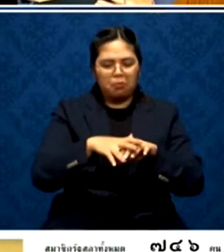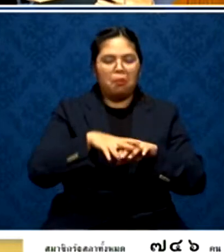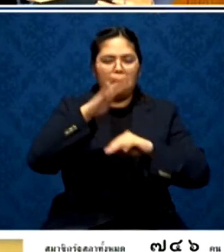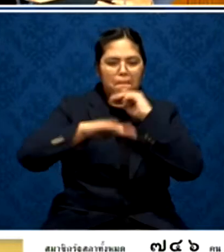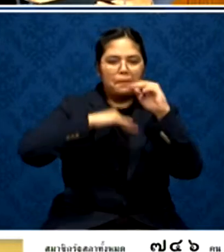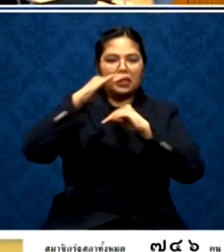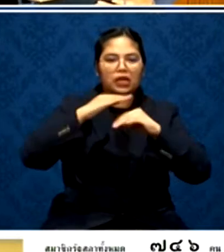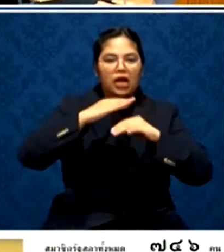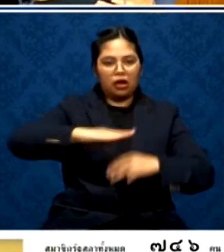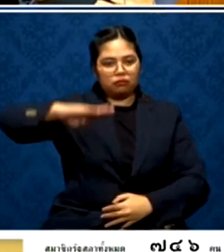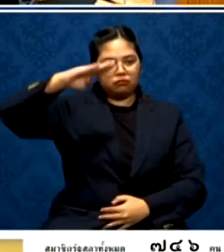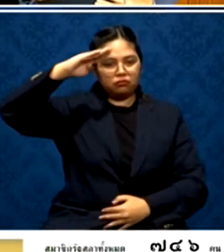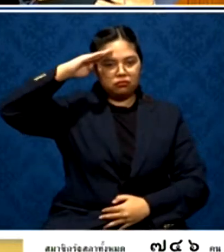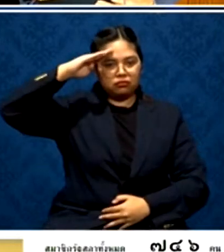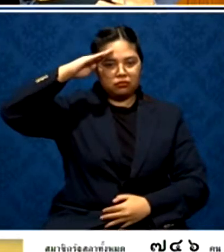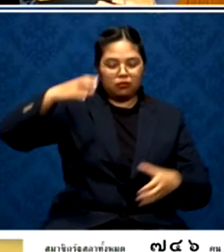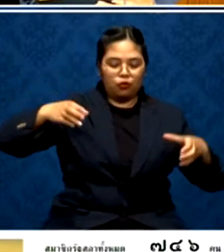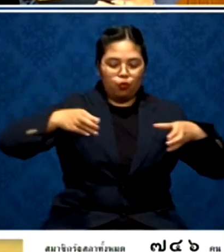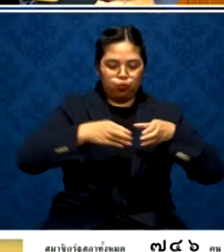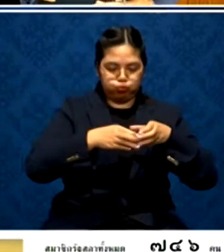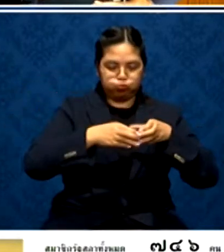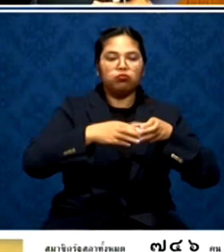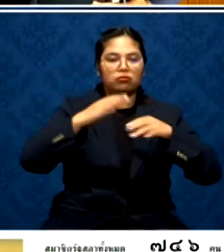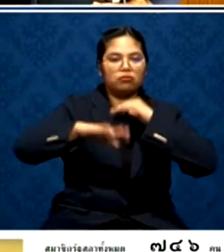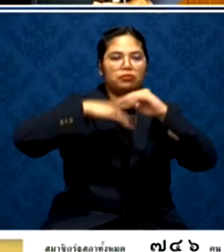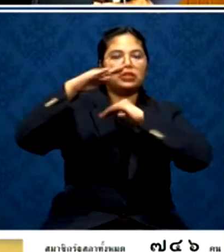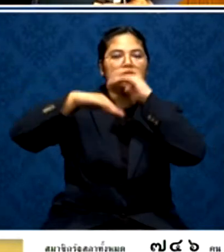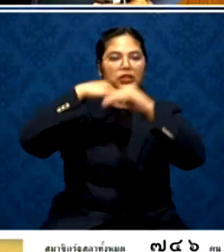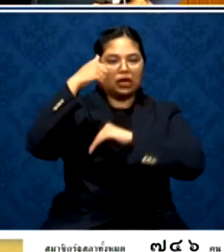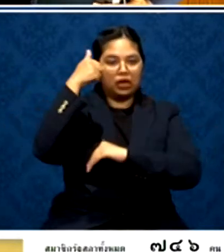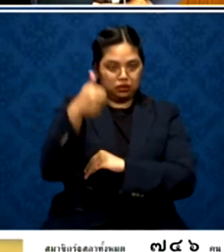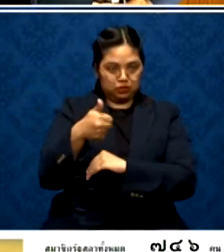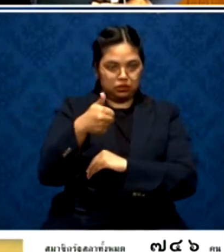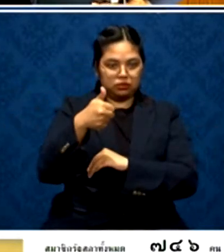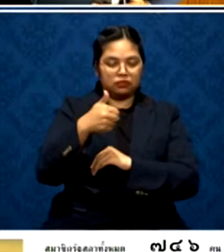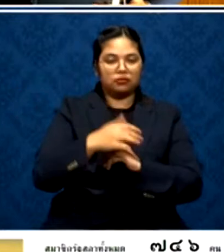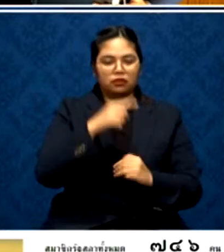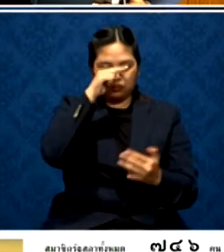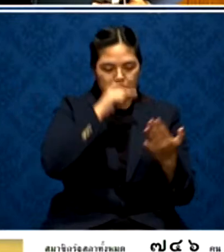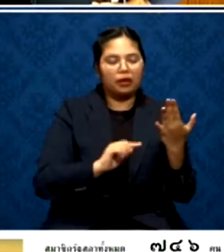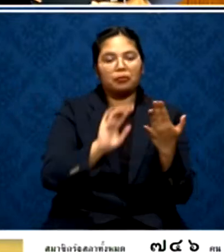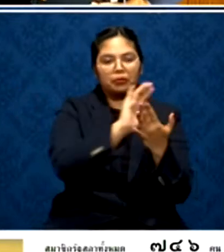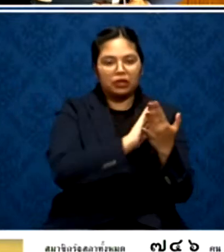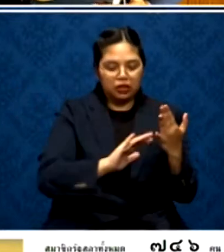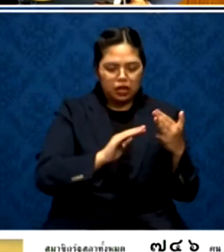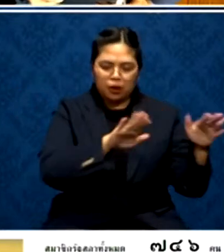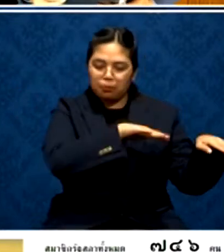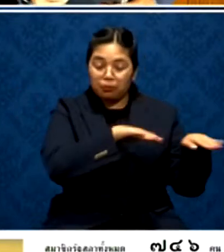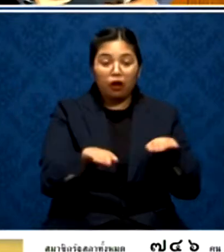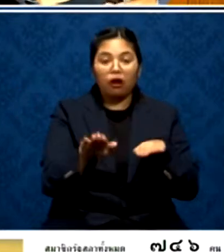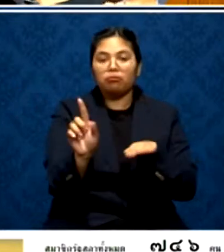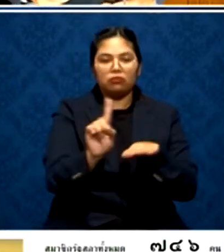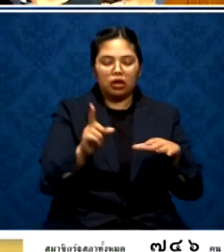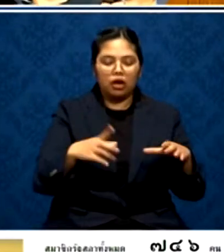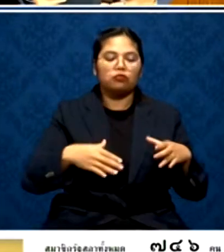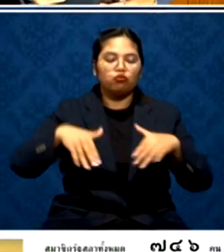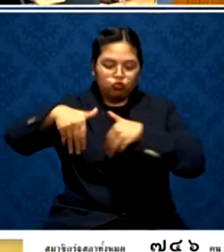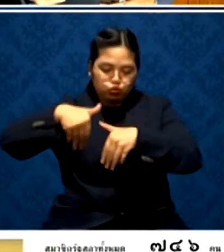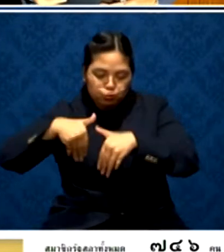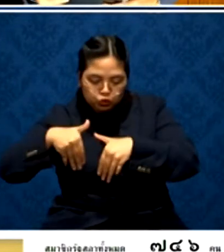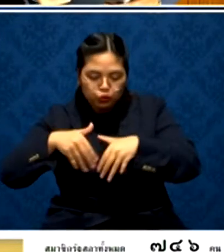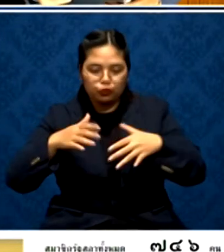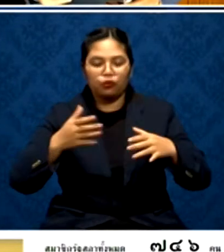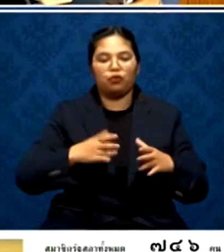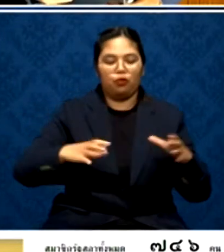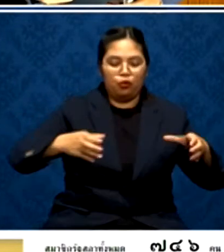ให้เป็นกำลังสำคัญในการพัฒนาศักยภาพของประเทศพร้อมกับประชาชนโดยจะ